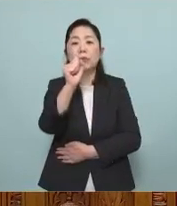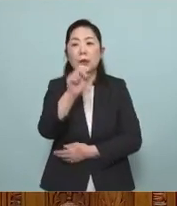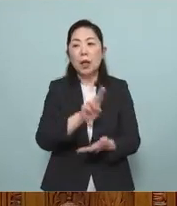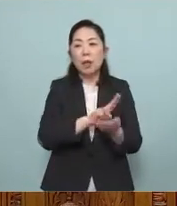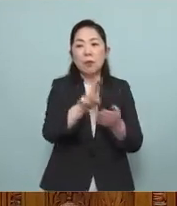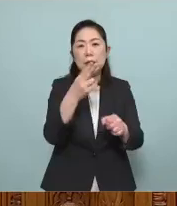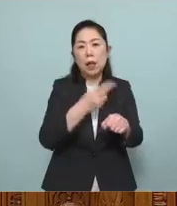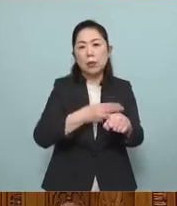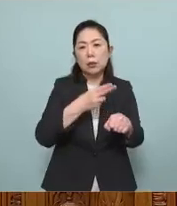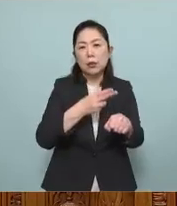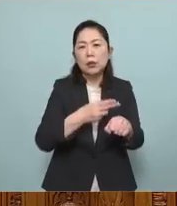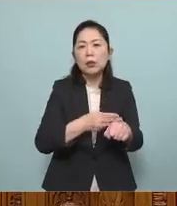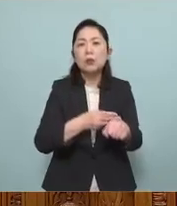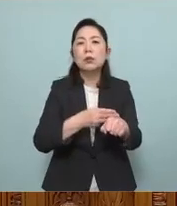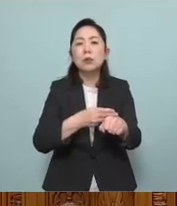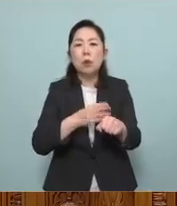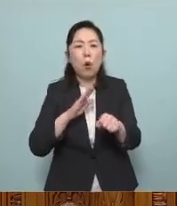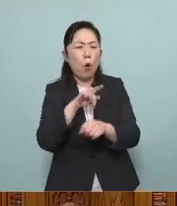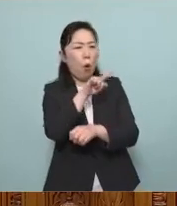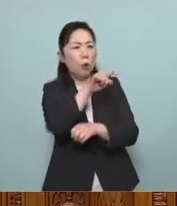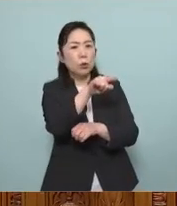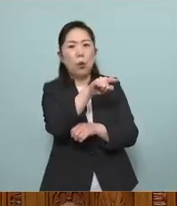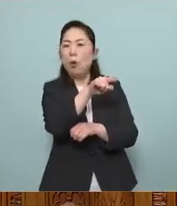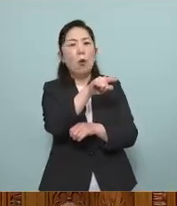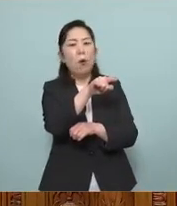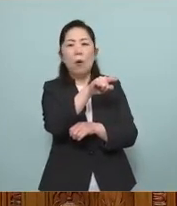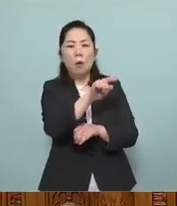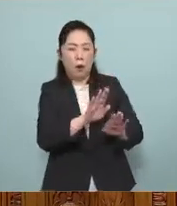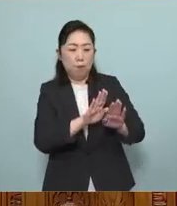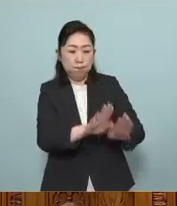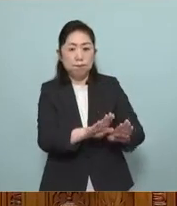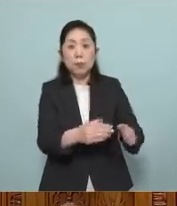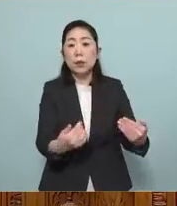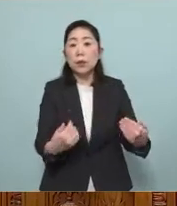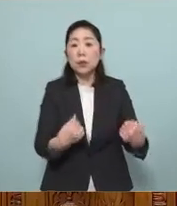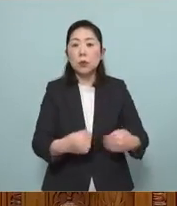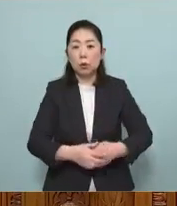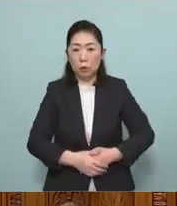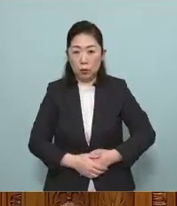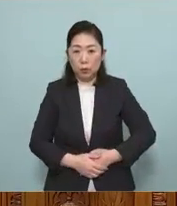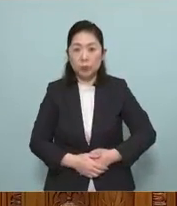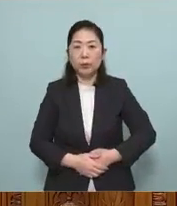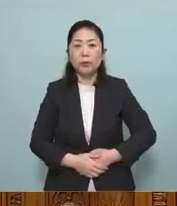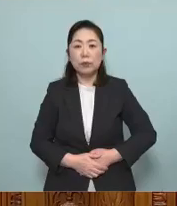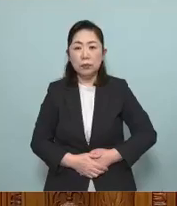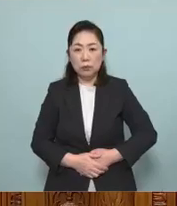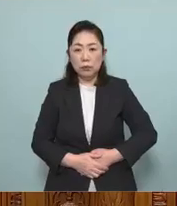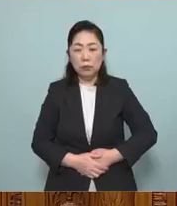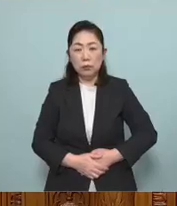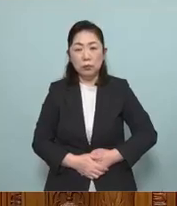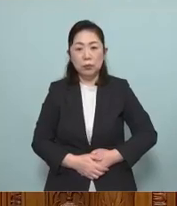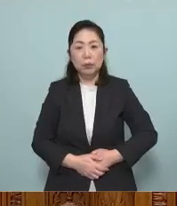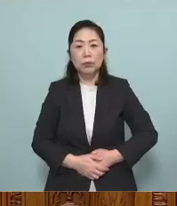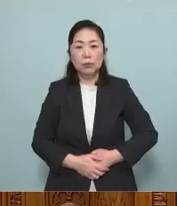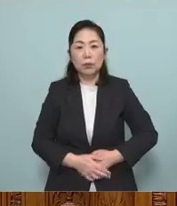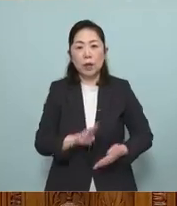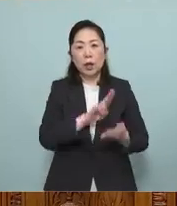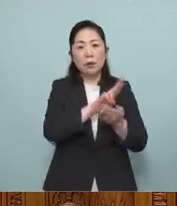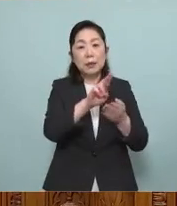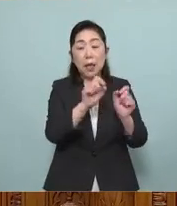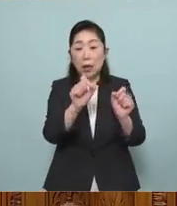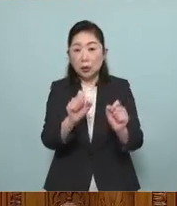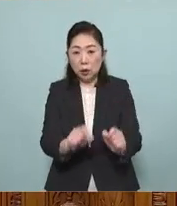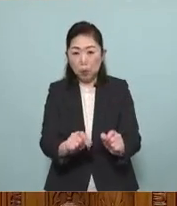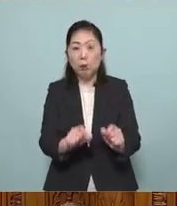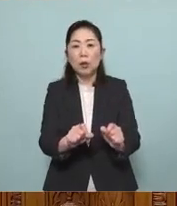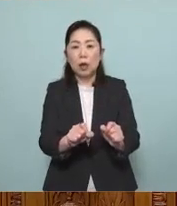ル技術の著しい向上を見過ごすことはできません。こうしたミサイルの問題や、